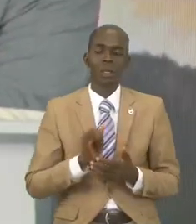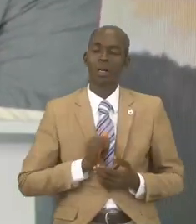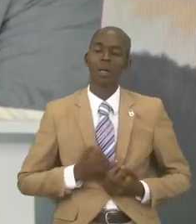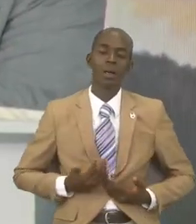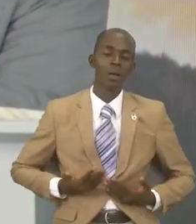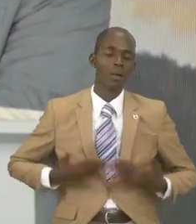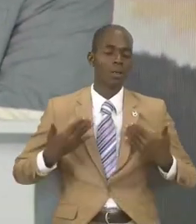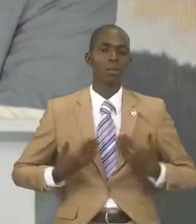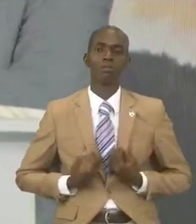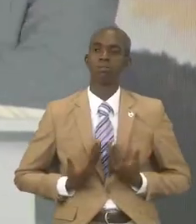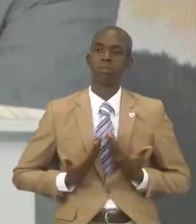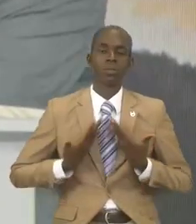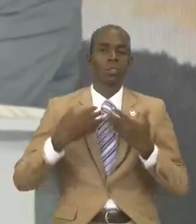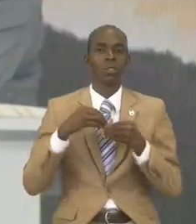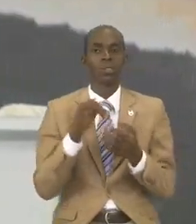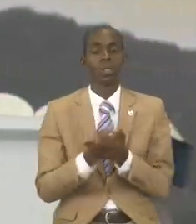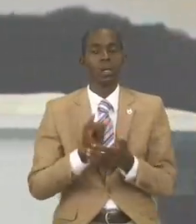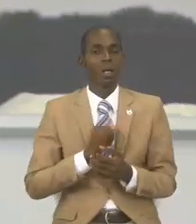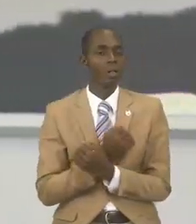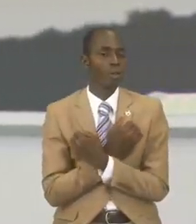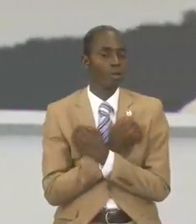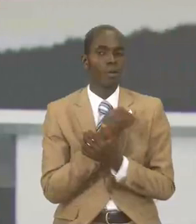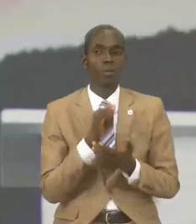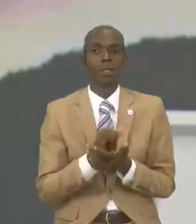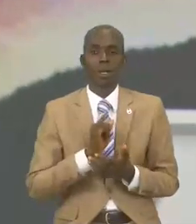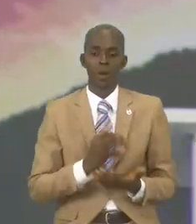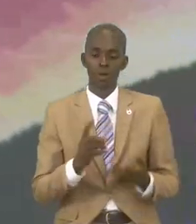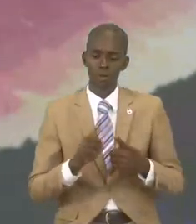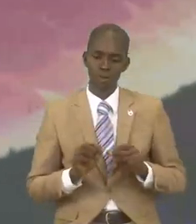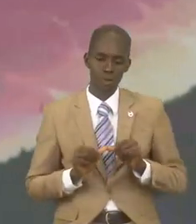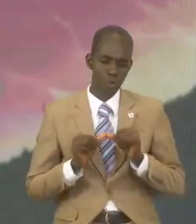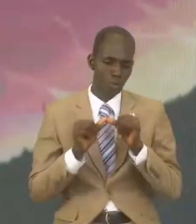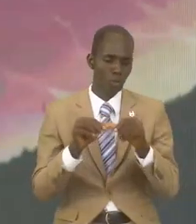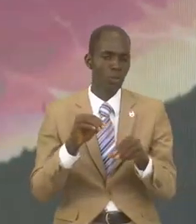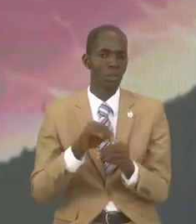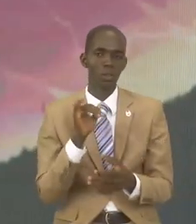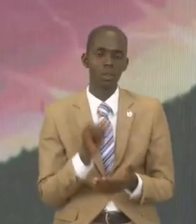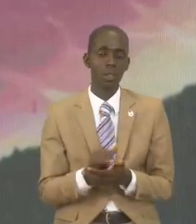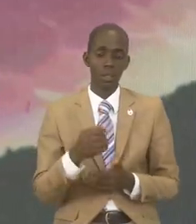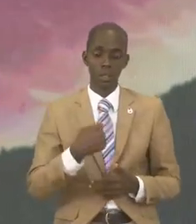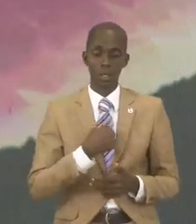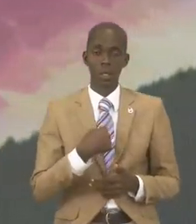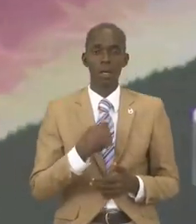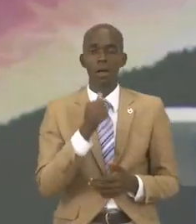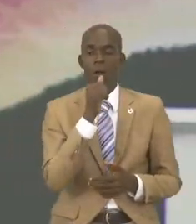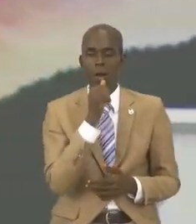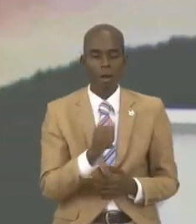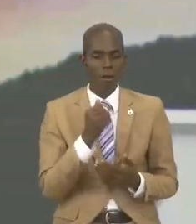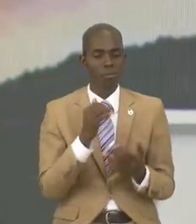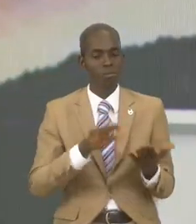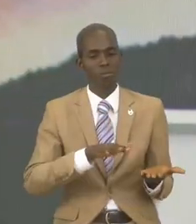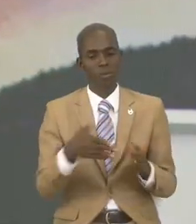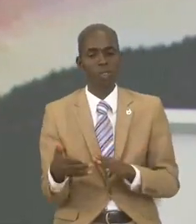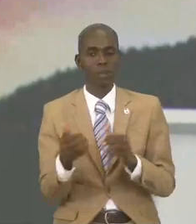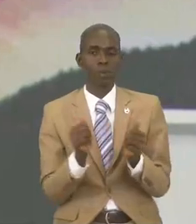prends plaisir à cela. J'aime cela. Et je veux rester comme ça. J'ai été